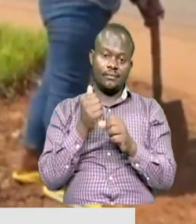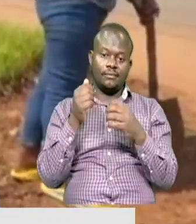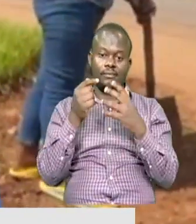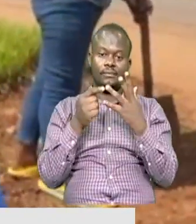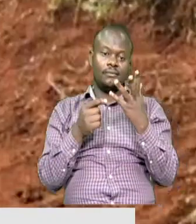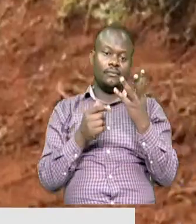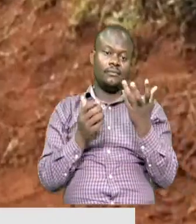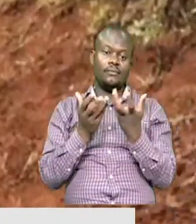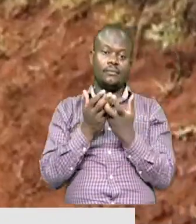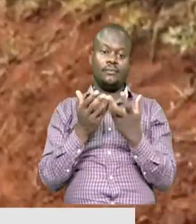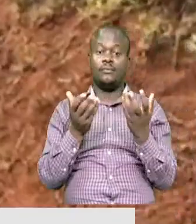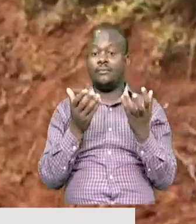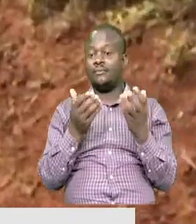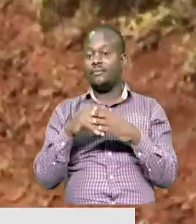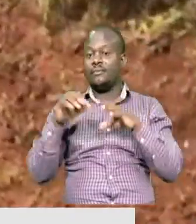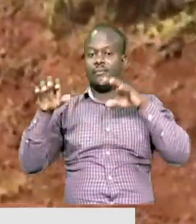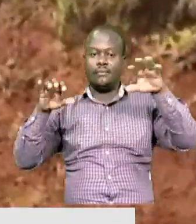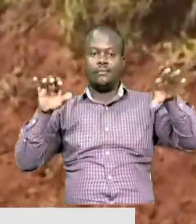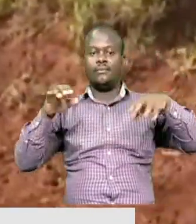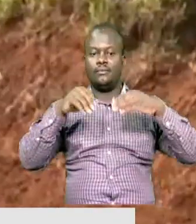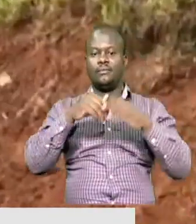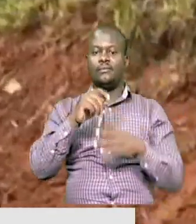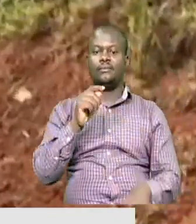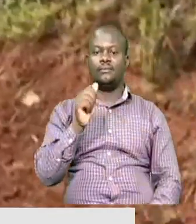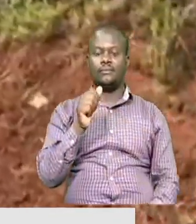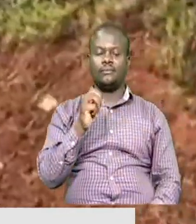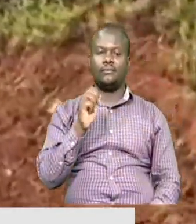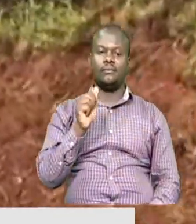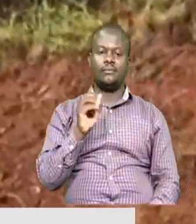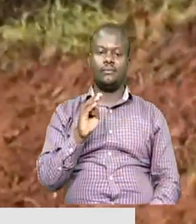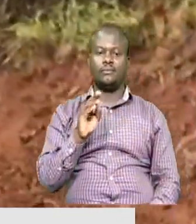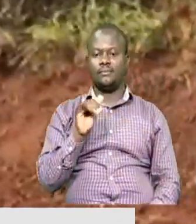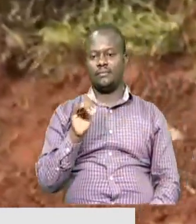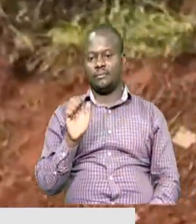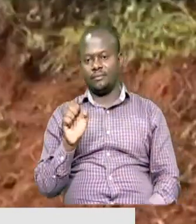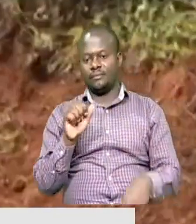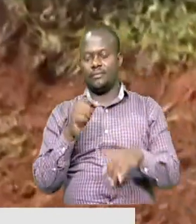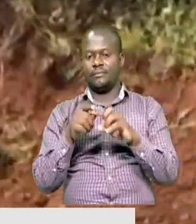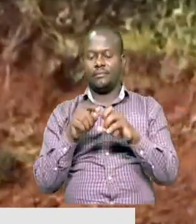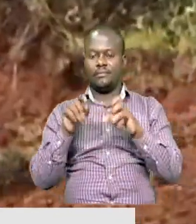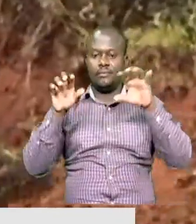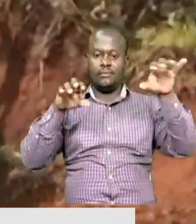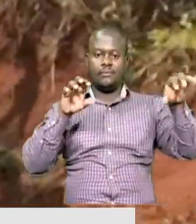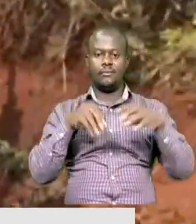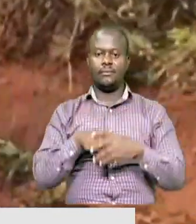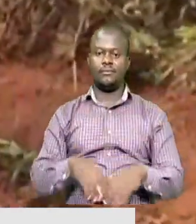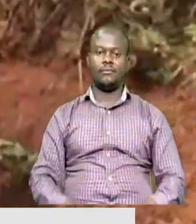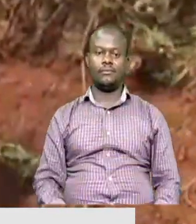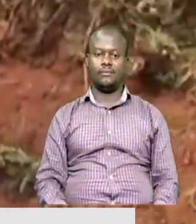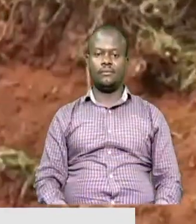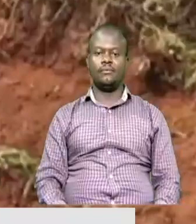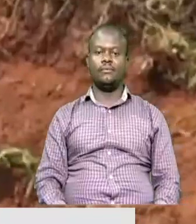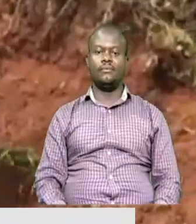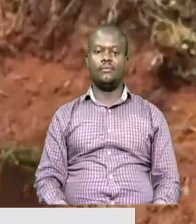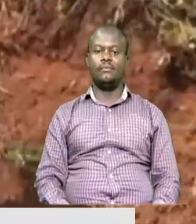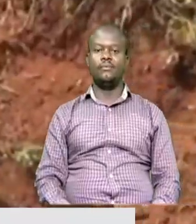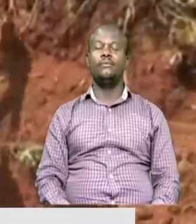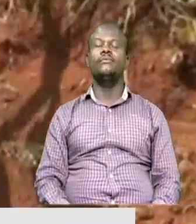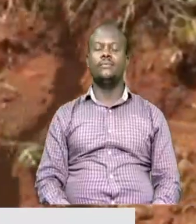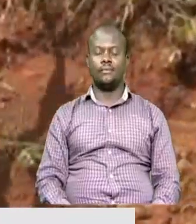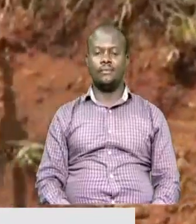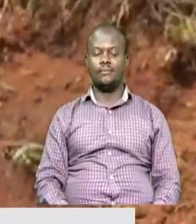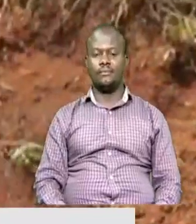he na he ni kabajije bana kamabuye na gatangano yego mwamutse neza musore